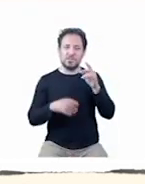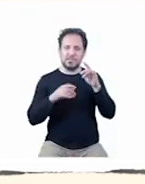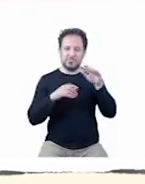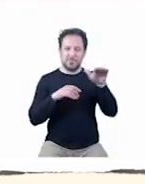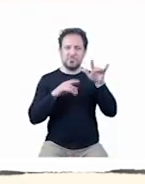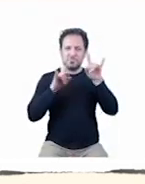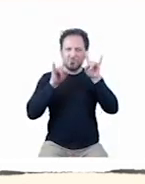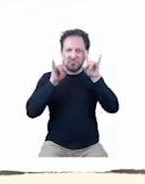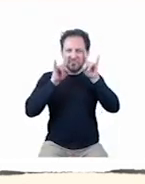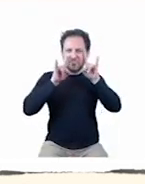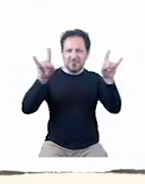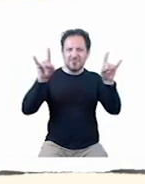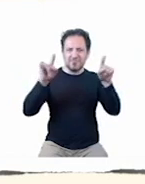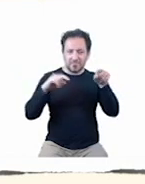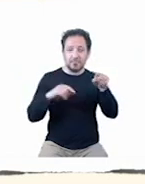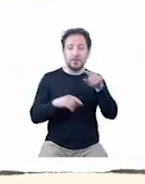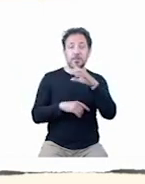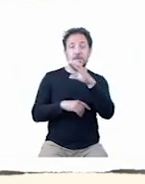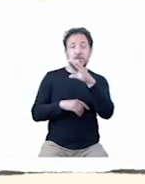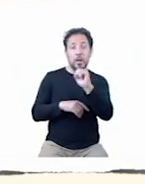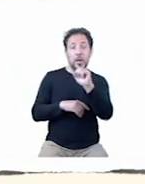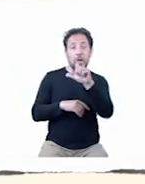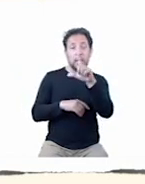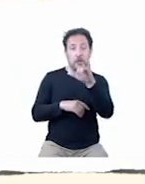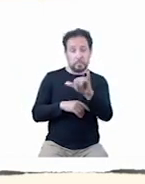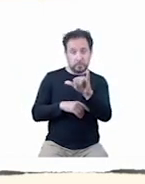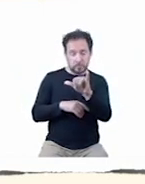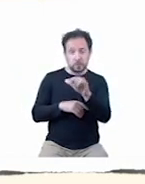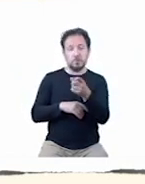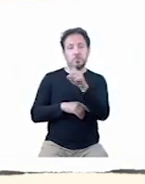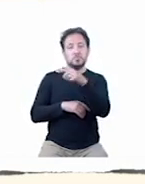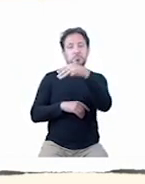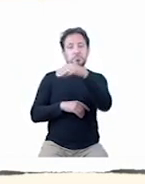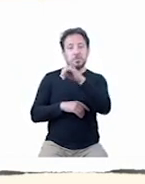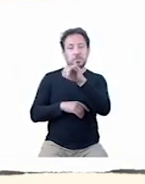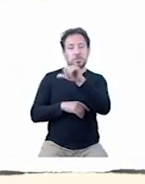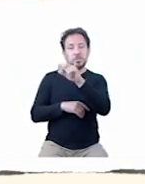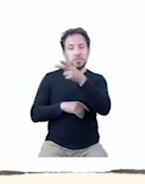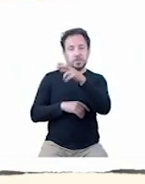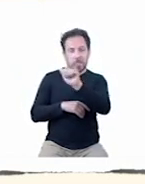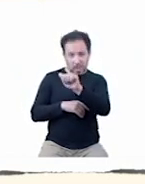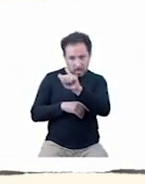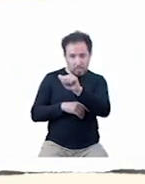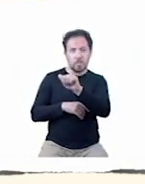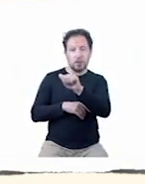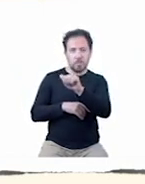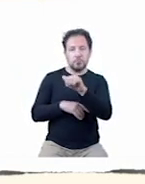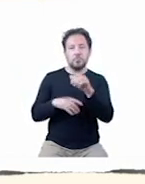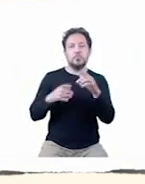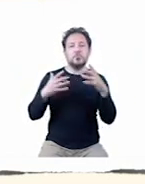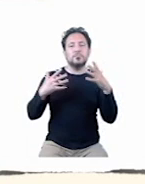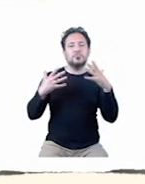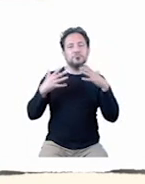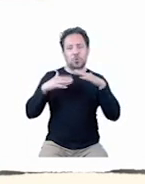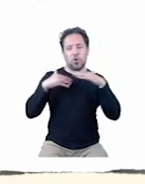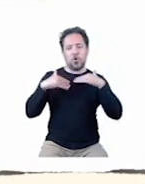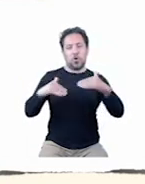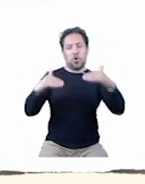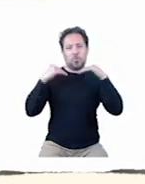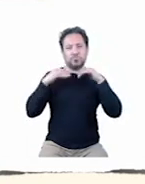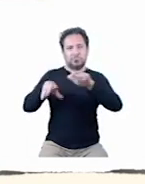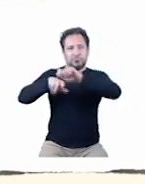I piccoli mostri avvolsero Kelly e Miscia in piccole coperte. Poi